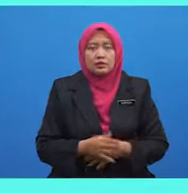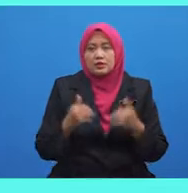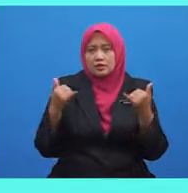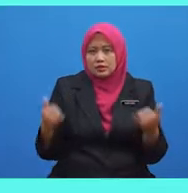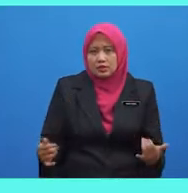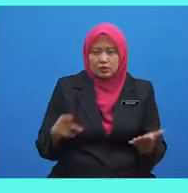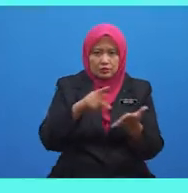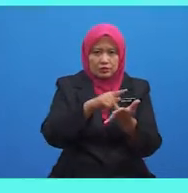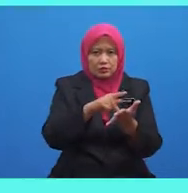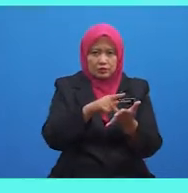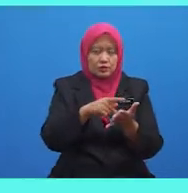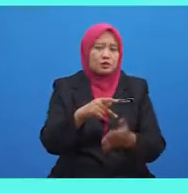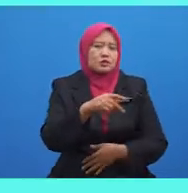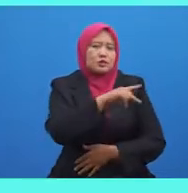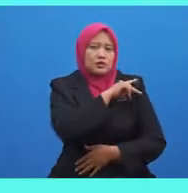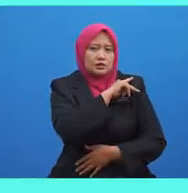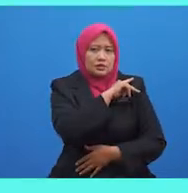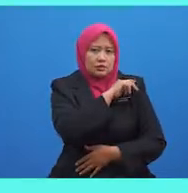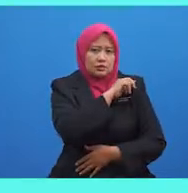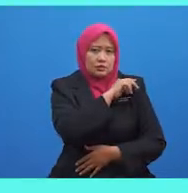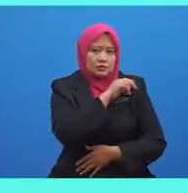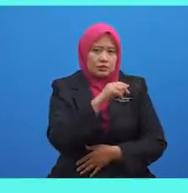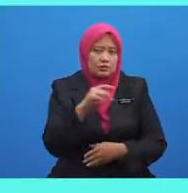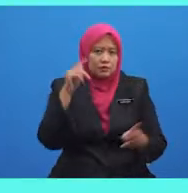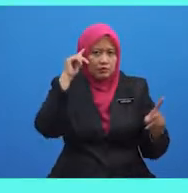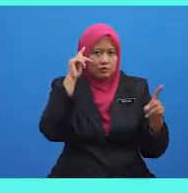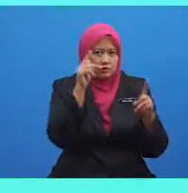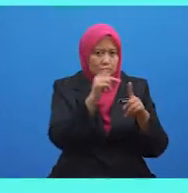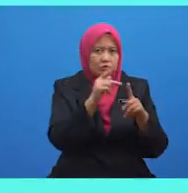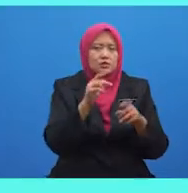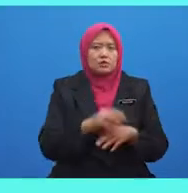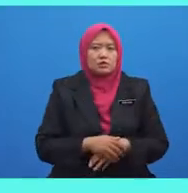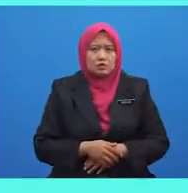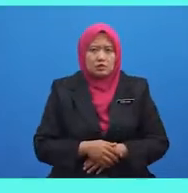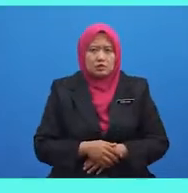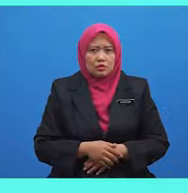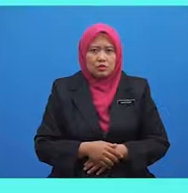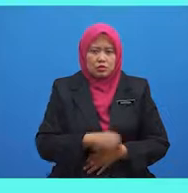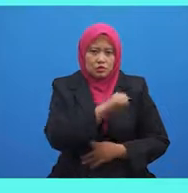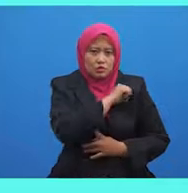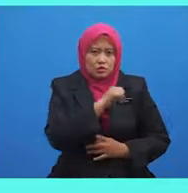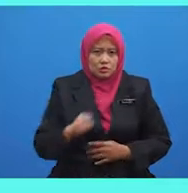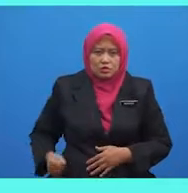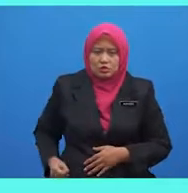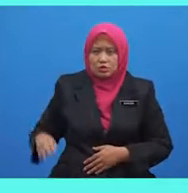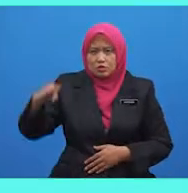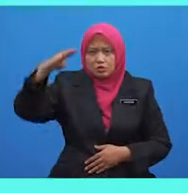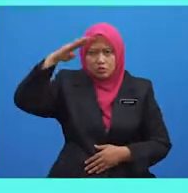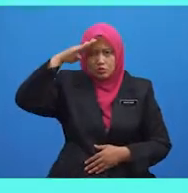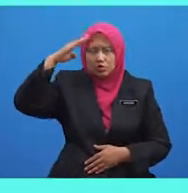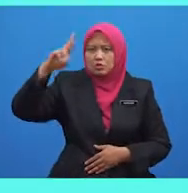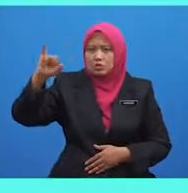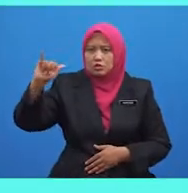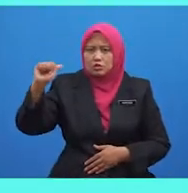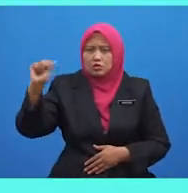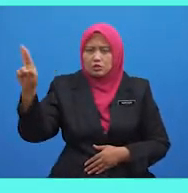pusat pemerintahan Kesultanan Johor Riau. Di manakah Sultan Johor meletakkan pusat pemerintahan